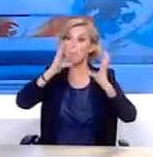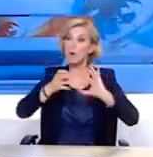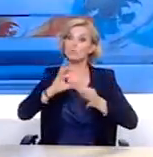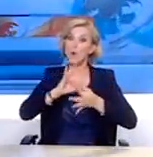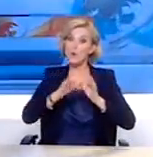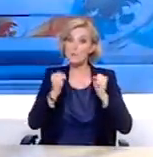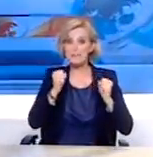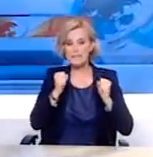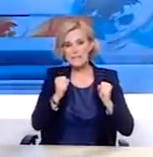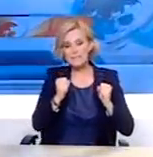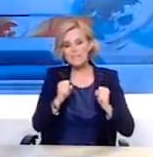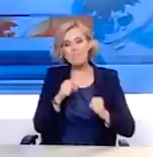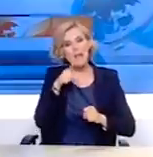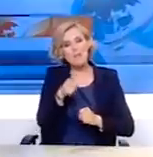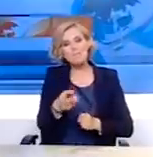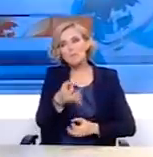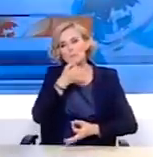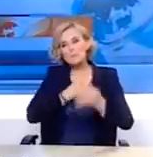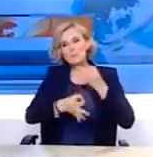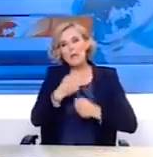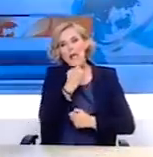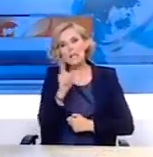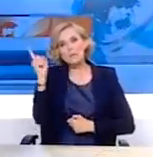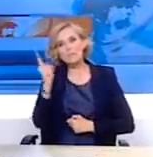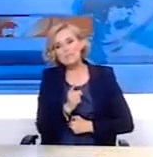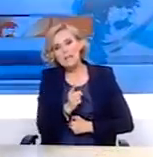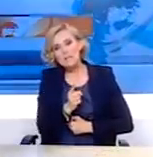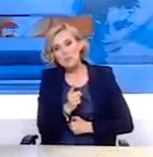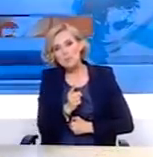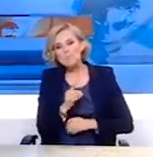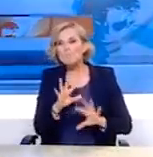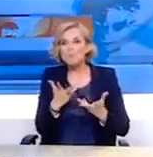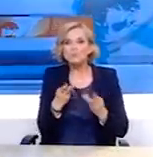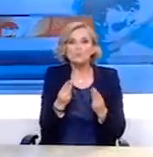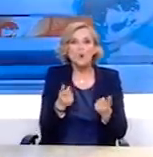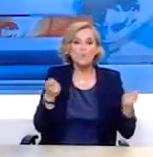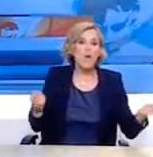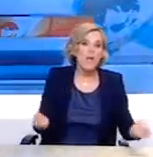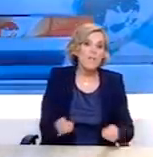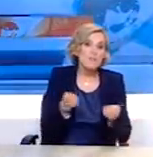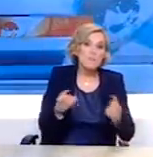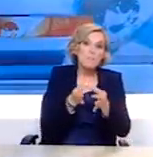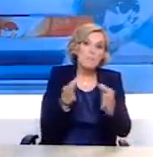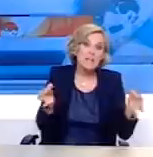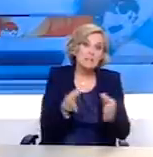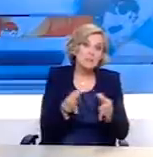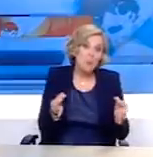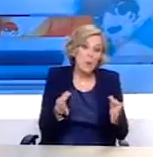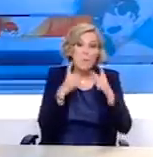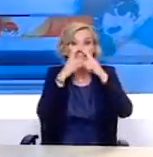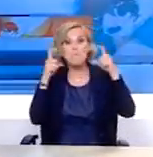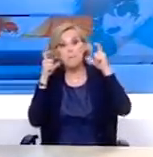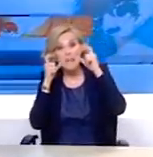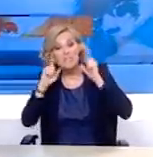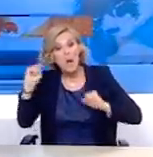δεν ήταν απόλυτος στο μήνυμά του και άφησε το ενδεχόμενο να αποφασιστεί η εφαρμογή ενός τέτοιου μέτρου ανάλογα με την πορεία της επιδημίας σε μια χώρα